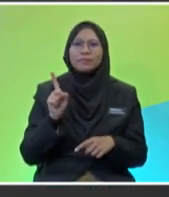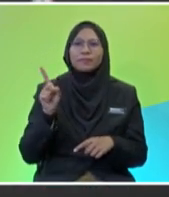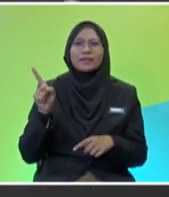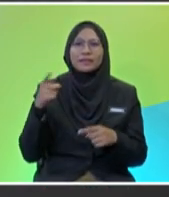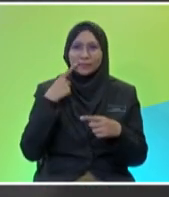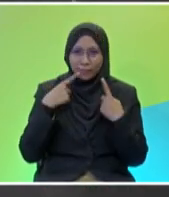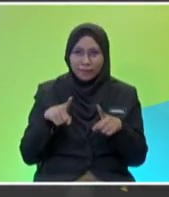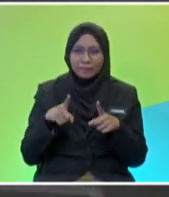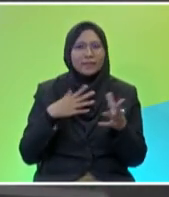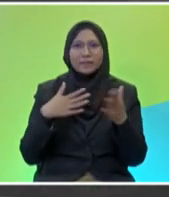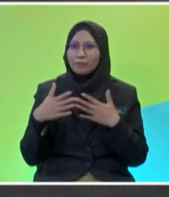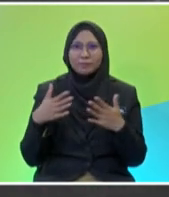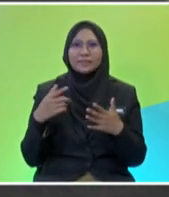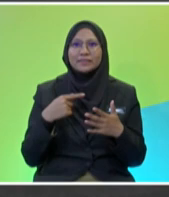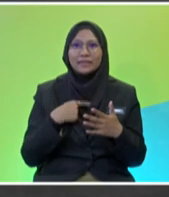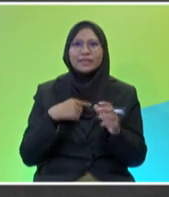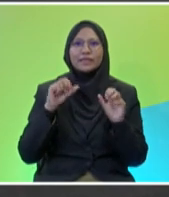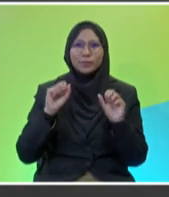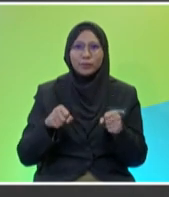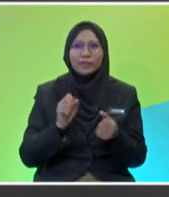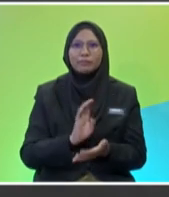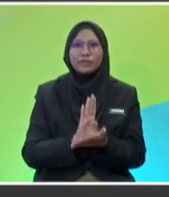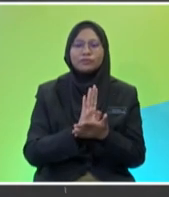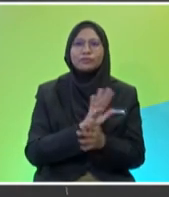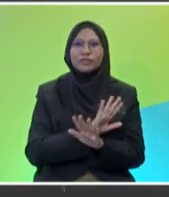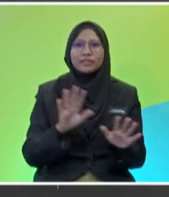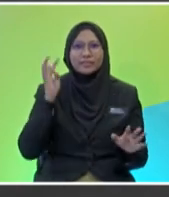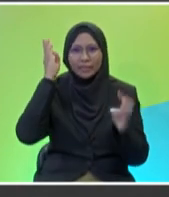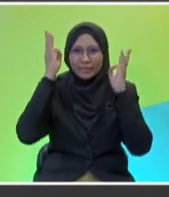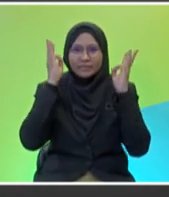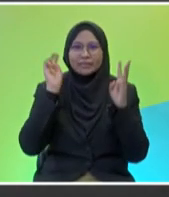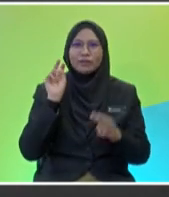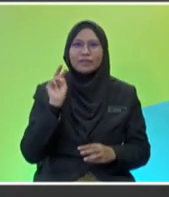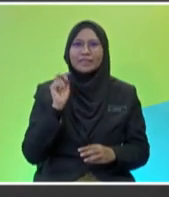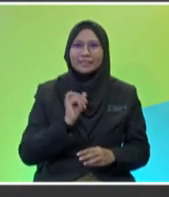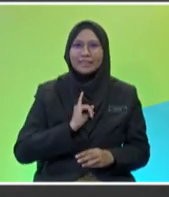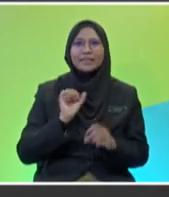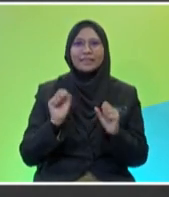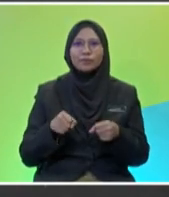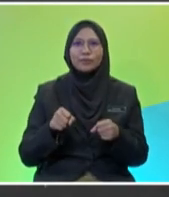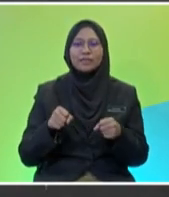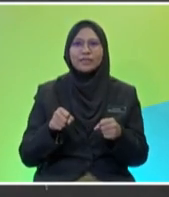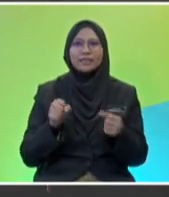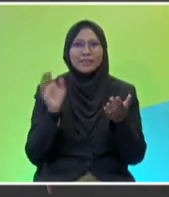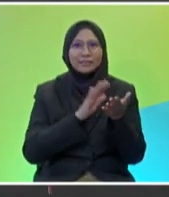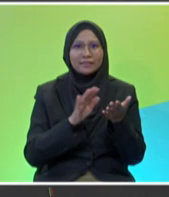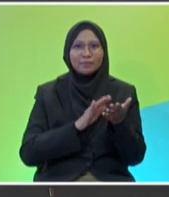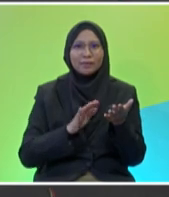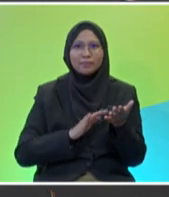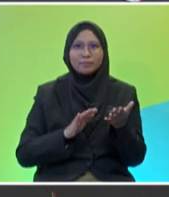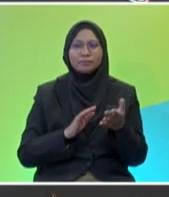disal Saya akan membantu adik untuk menyimak white yang Ibu Adik dimasukkan itu